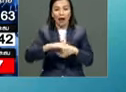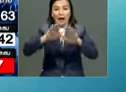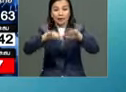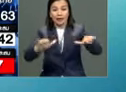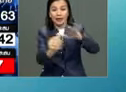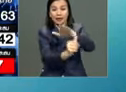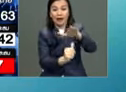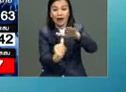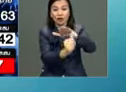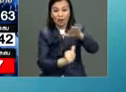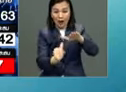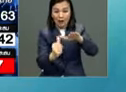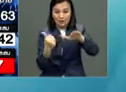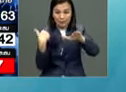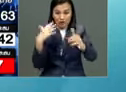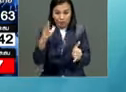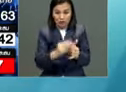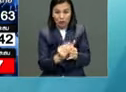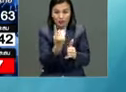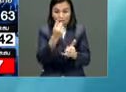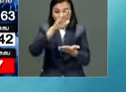แล้วเพราะว่าสองร้อยกว่าคนนะครับแล้วก็จะมีรายงานนะครับว่ามีเด็กอนุบาลติดเชื้อโควิช1